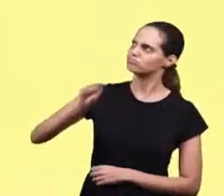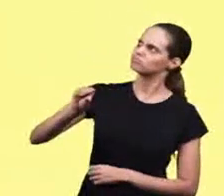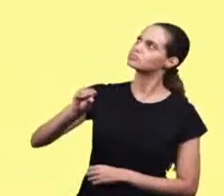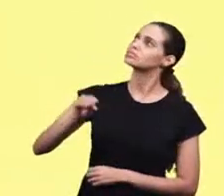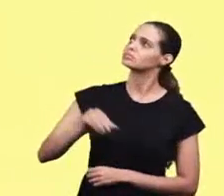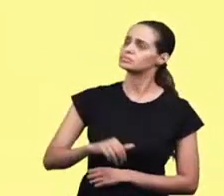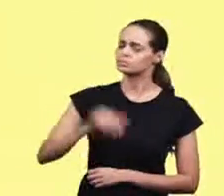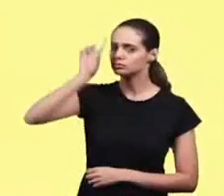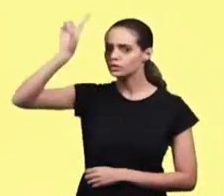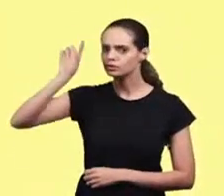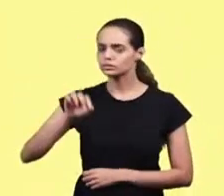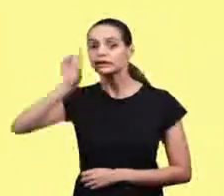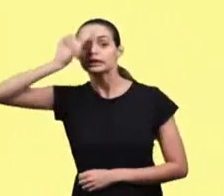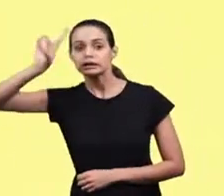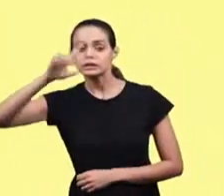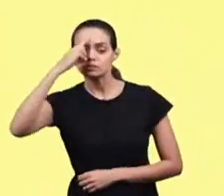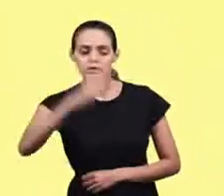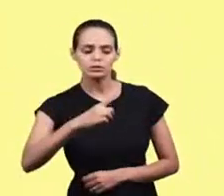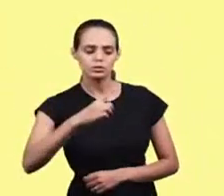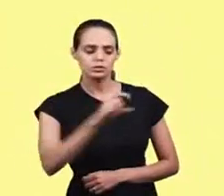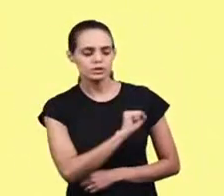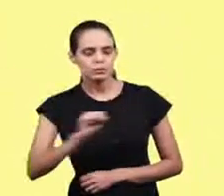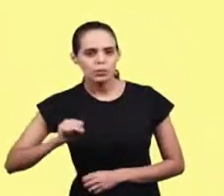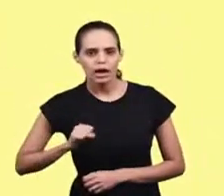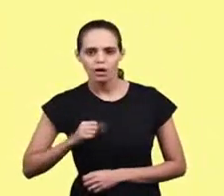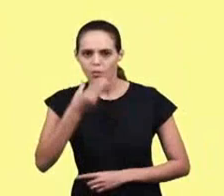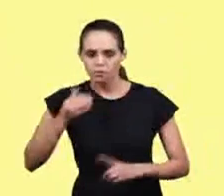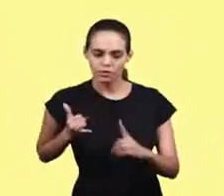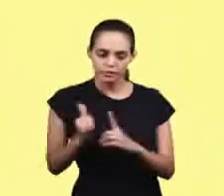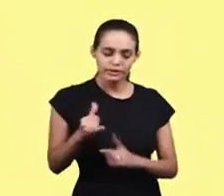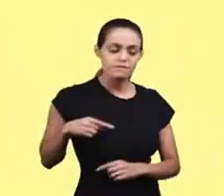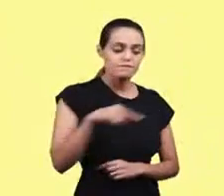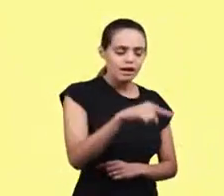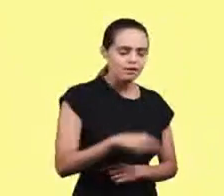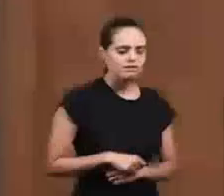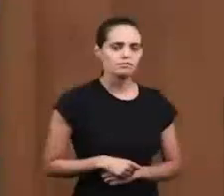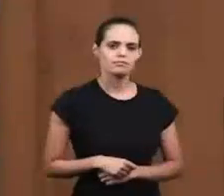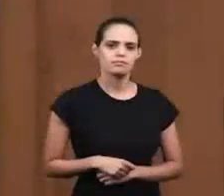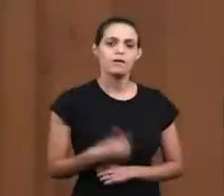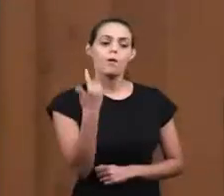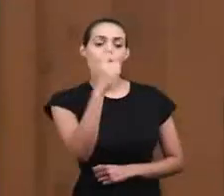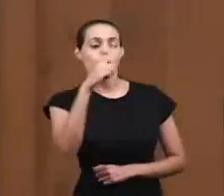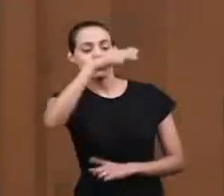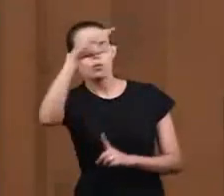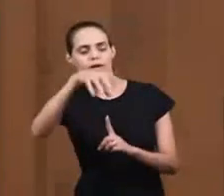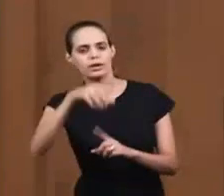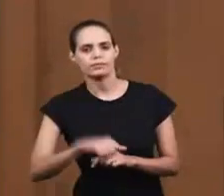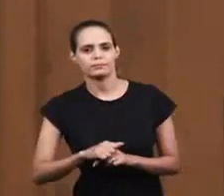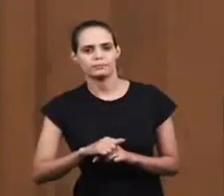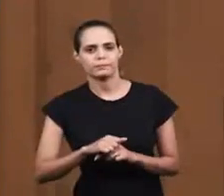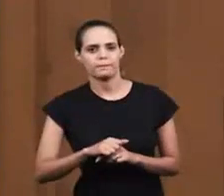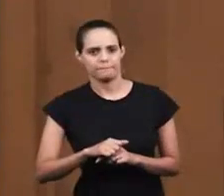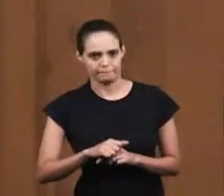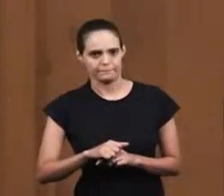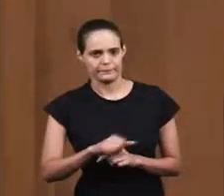ungehorsam. Und so sandte Gott den Propheten Samuel hin, um einen anderen an seiner Statt zu